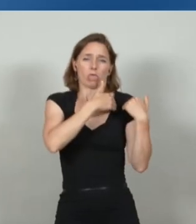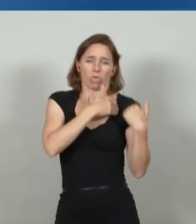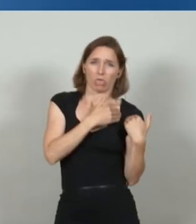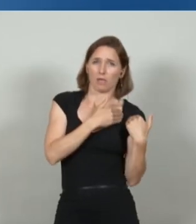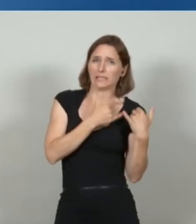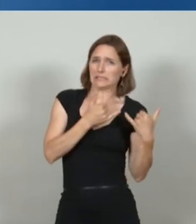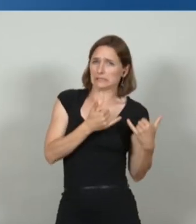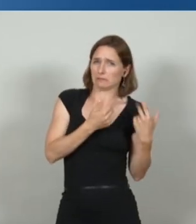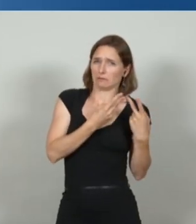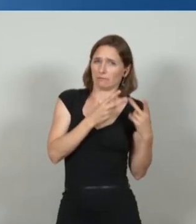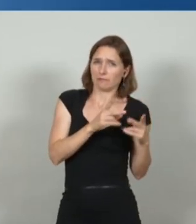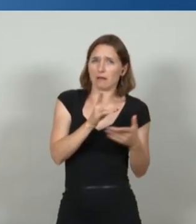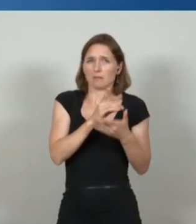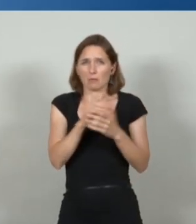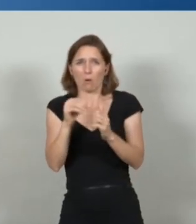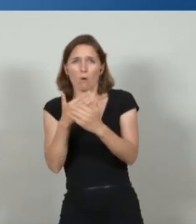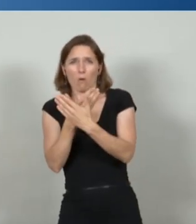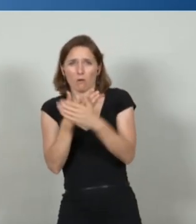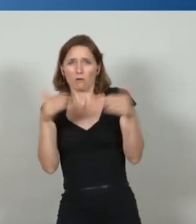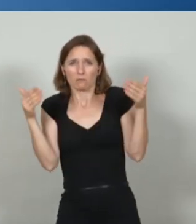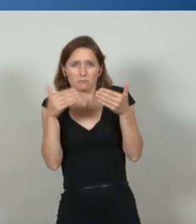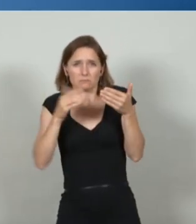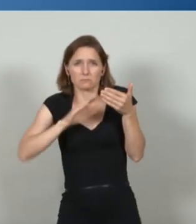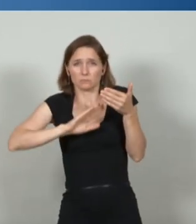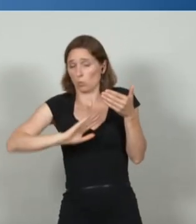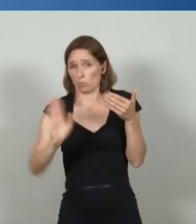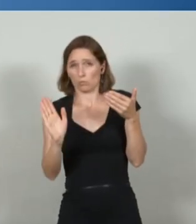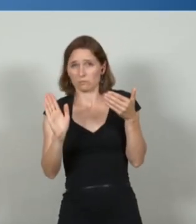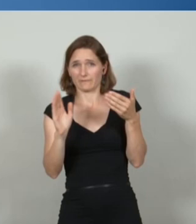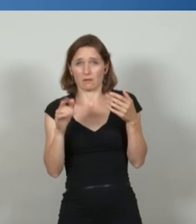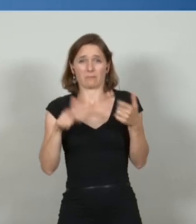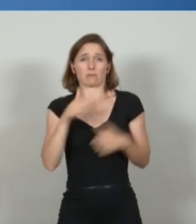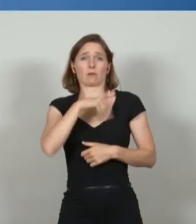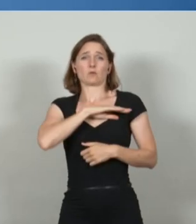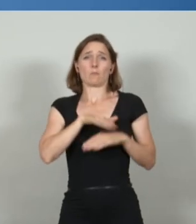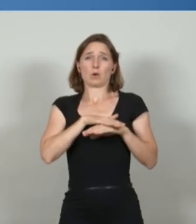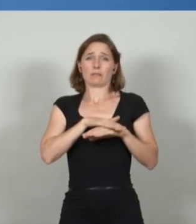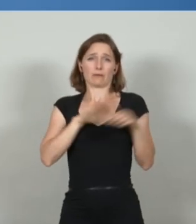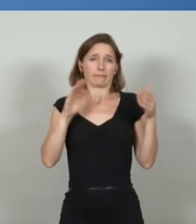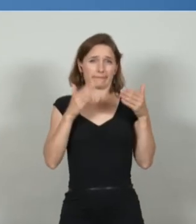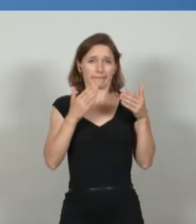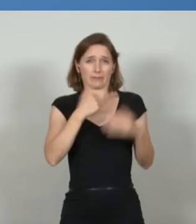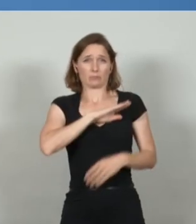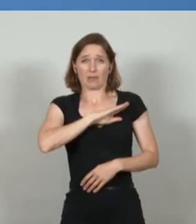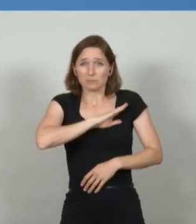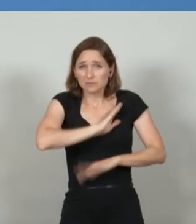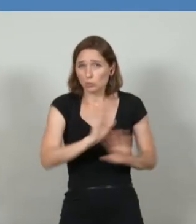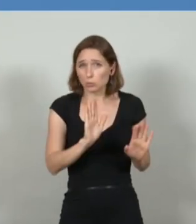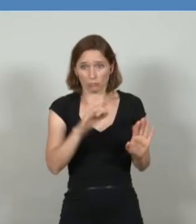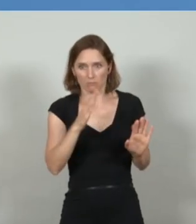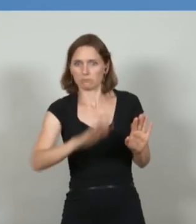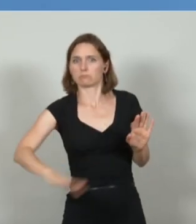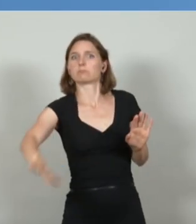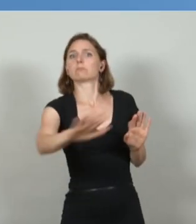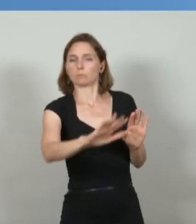collectivités locales et des responsables politiques et je crois que les acteurs du territoire ont répondu favorablement